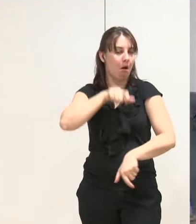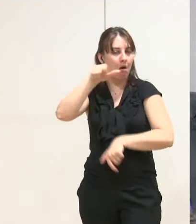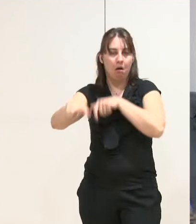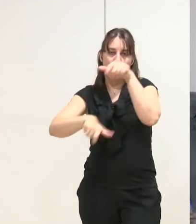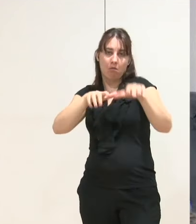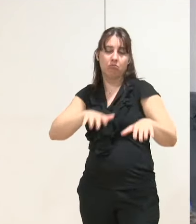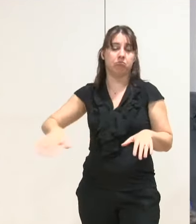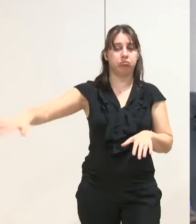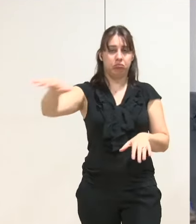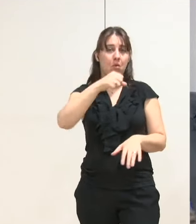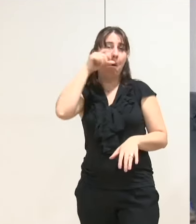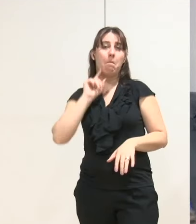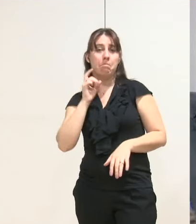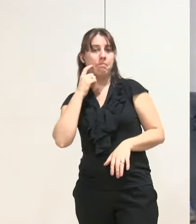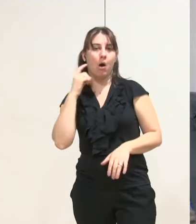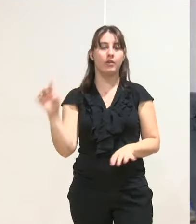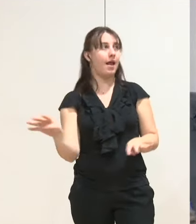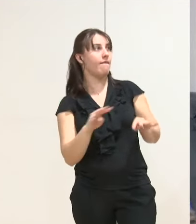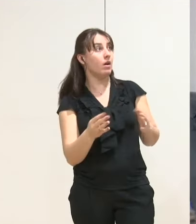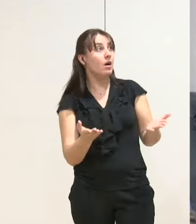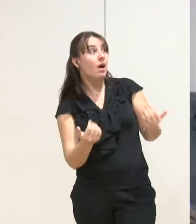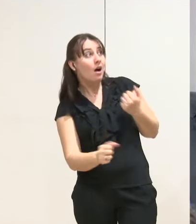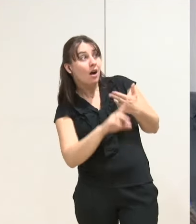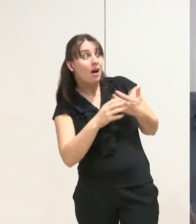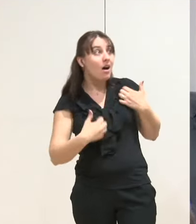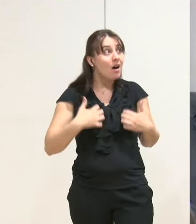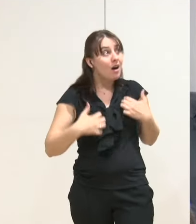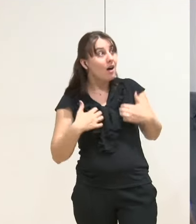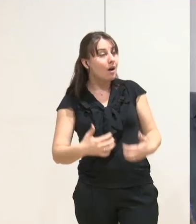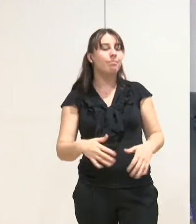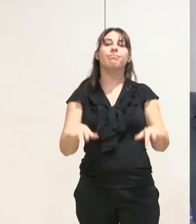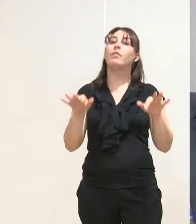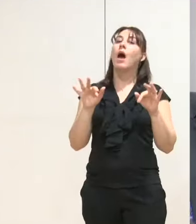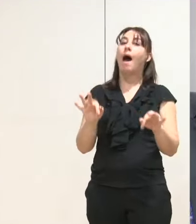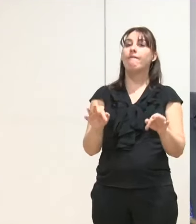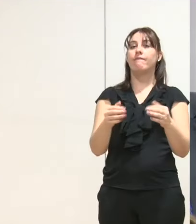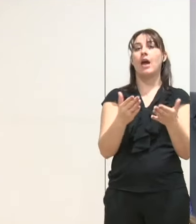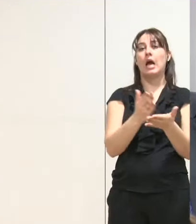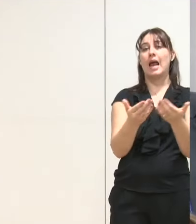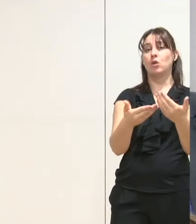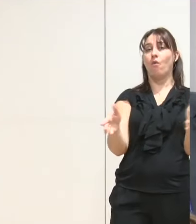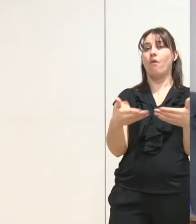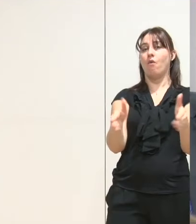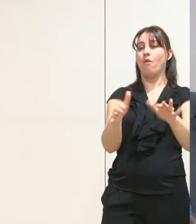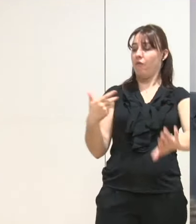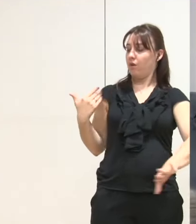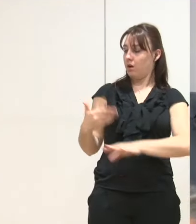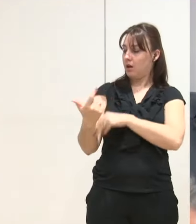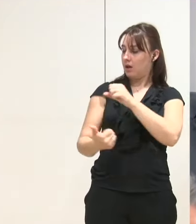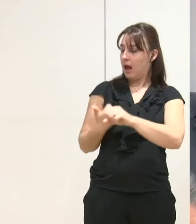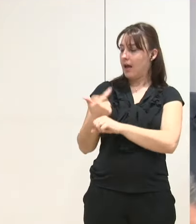un grand nombre de parents d'élèves je veux souligner que sur la question des ouvertures de classe il y en a eu 14 en